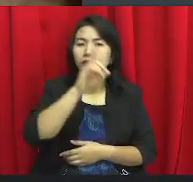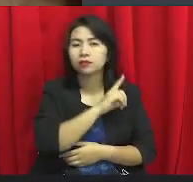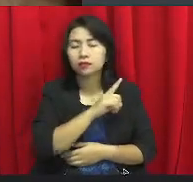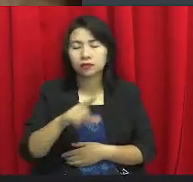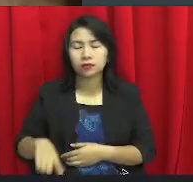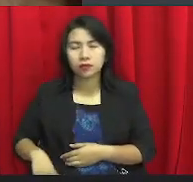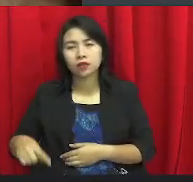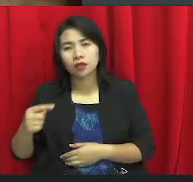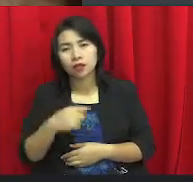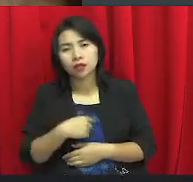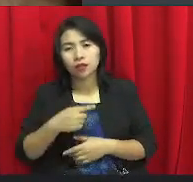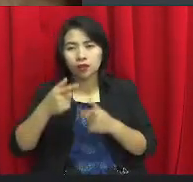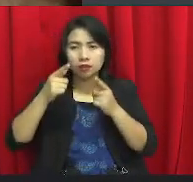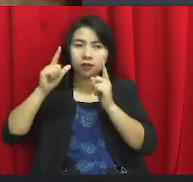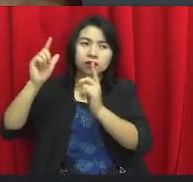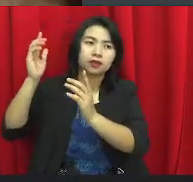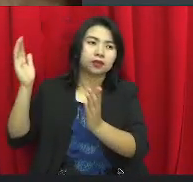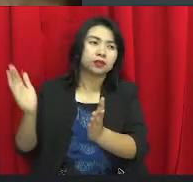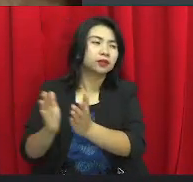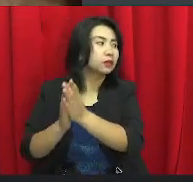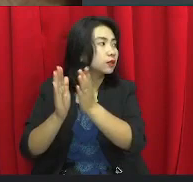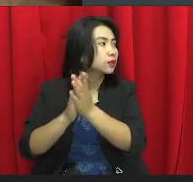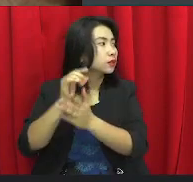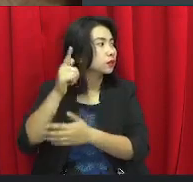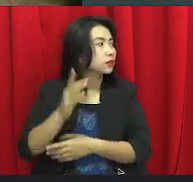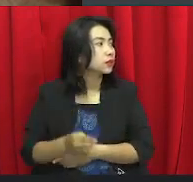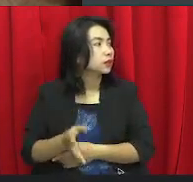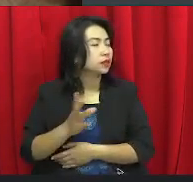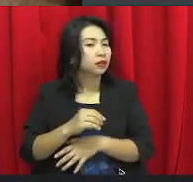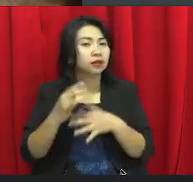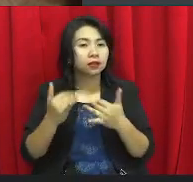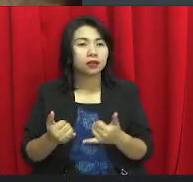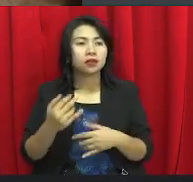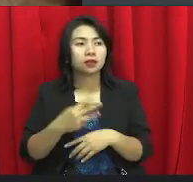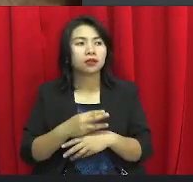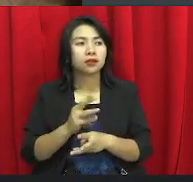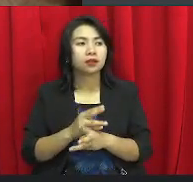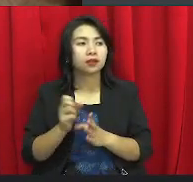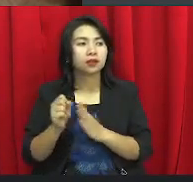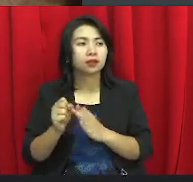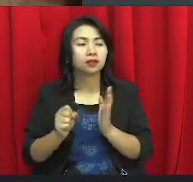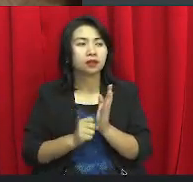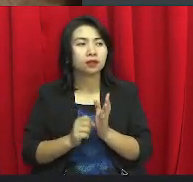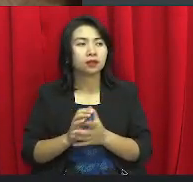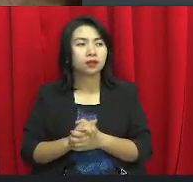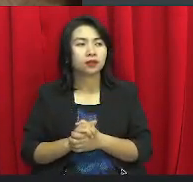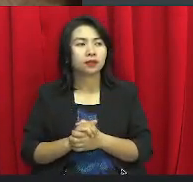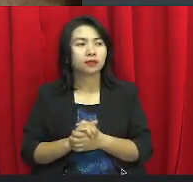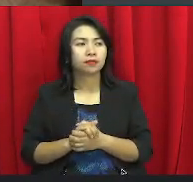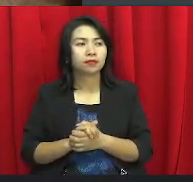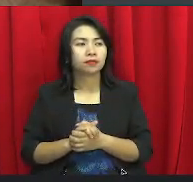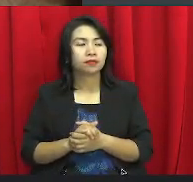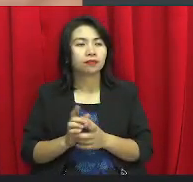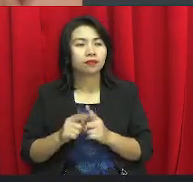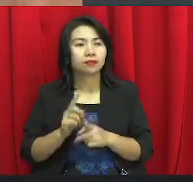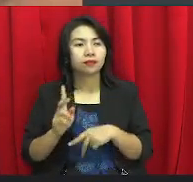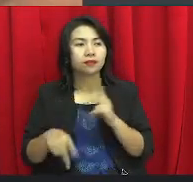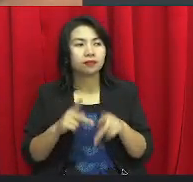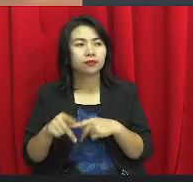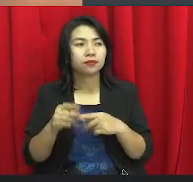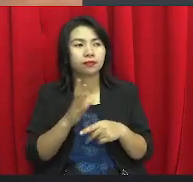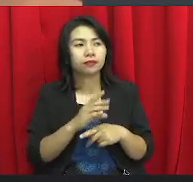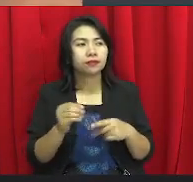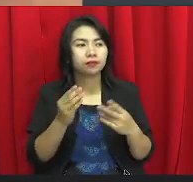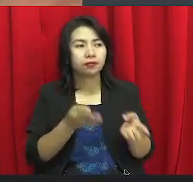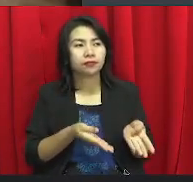will lift up mine hand to the Gentiles and set up my standard to the people, and they shall bring thy sons in